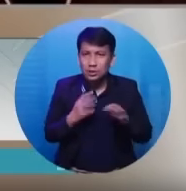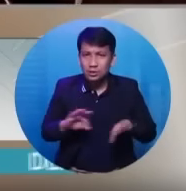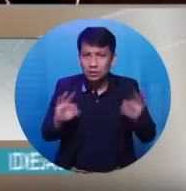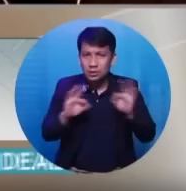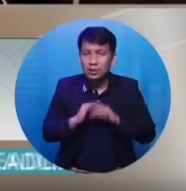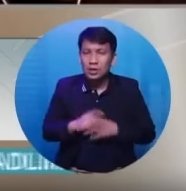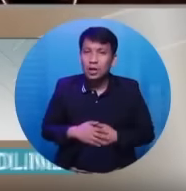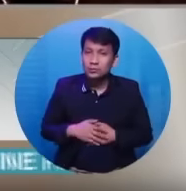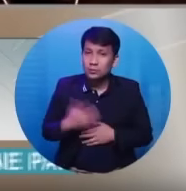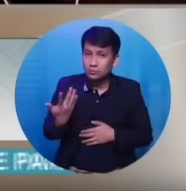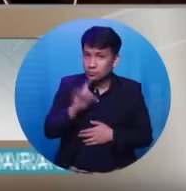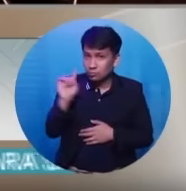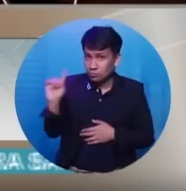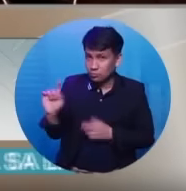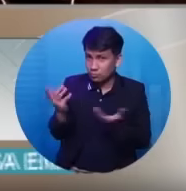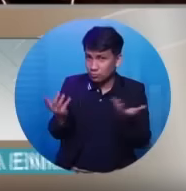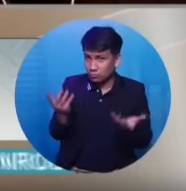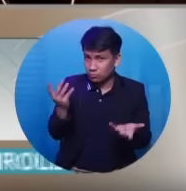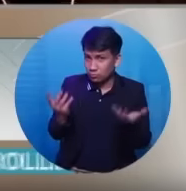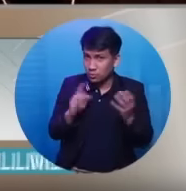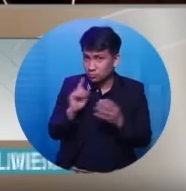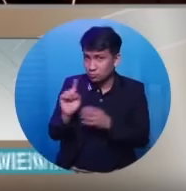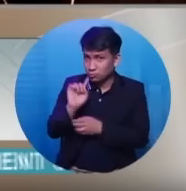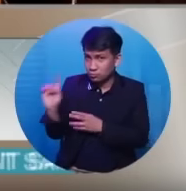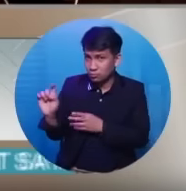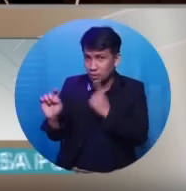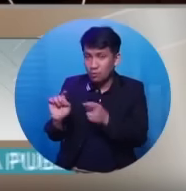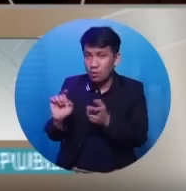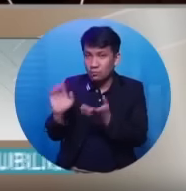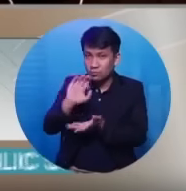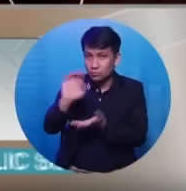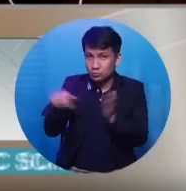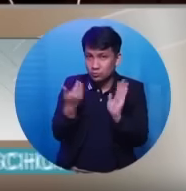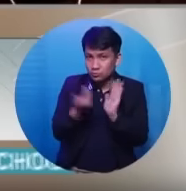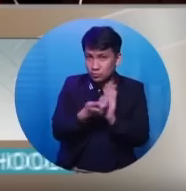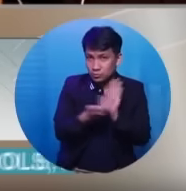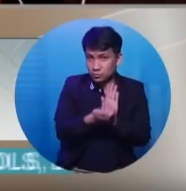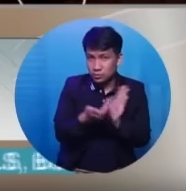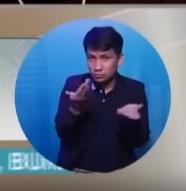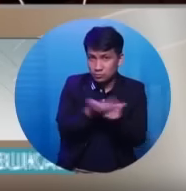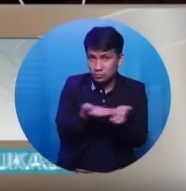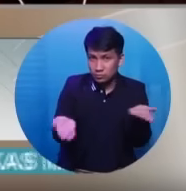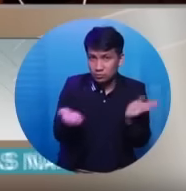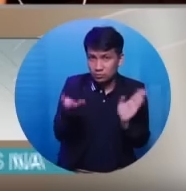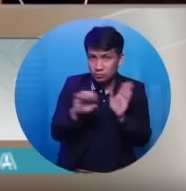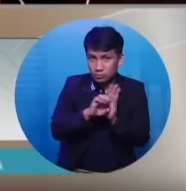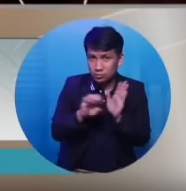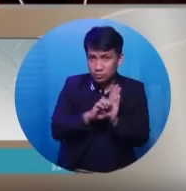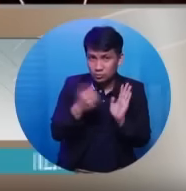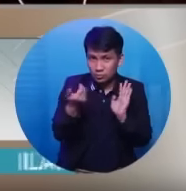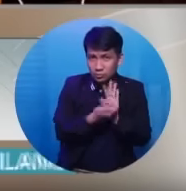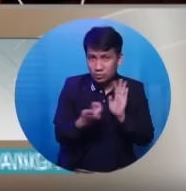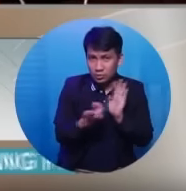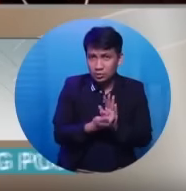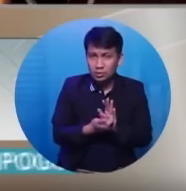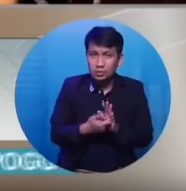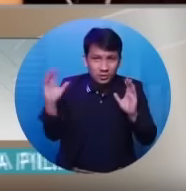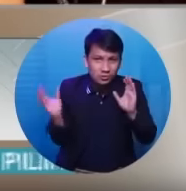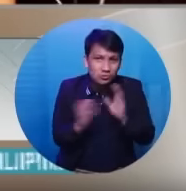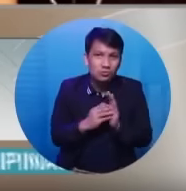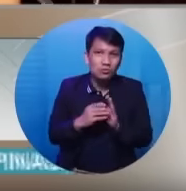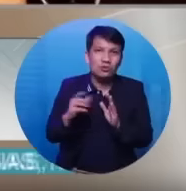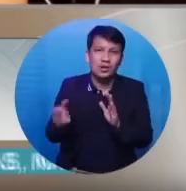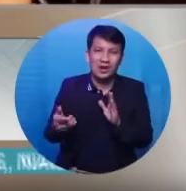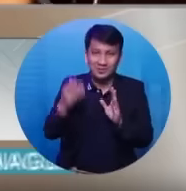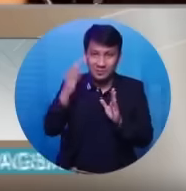Sir, ang tanong ko na nga sa'yo kanina, meron ka bang konkretong ebidensya? Example, sir, meron ka bang picture?